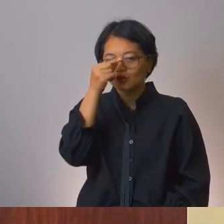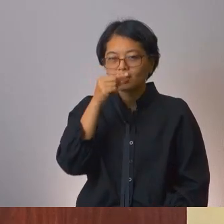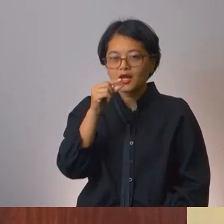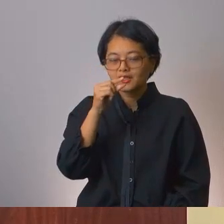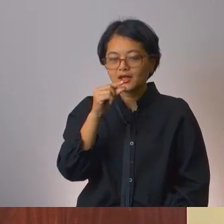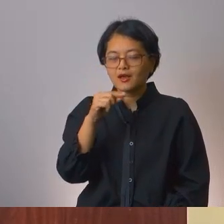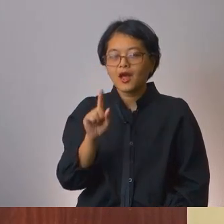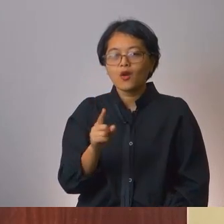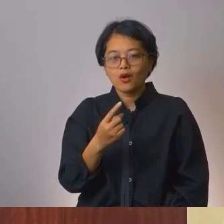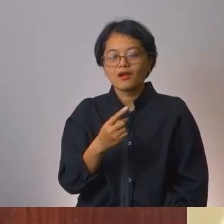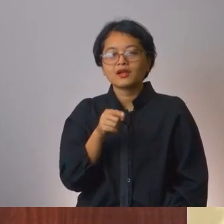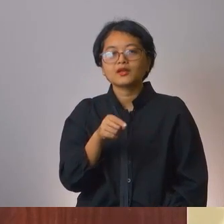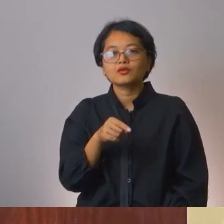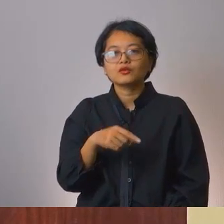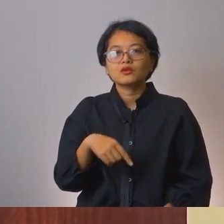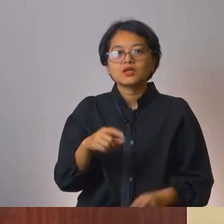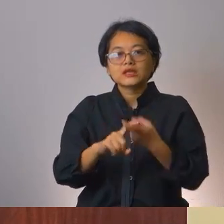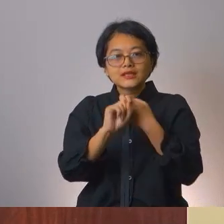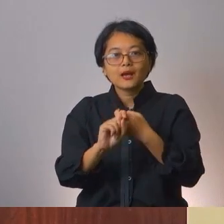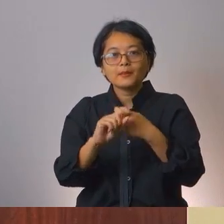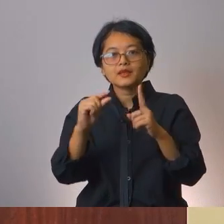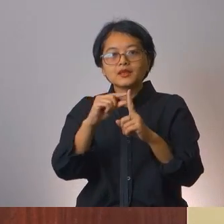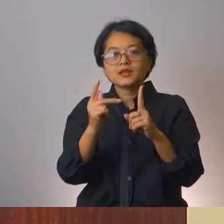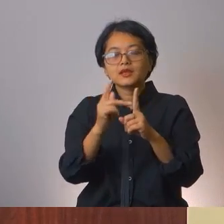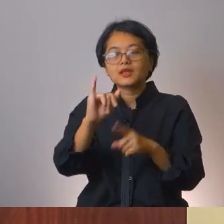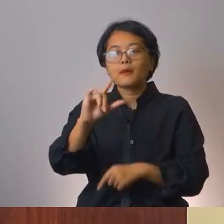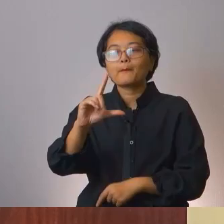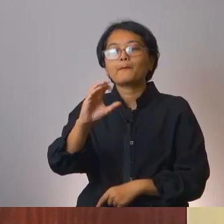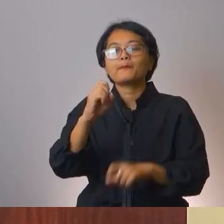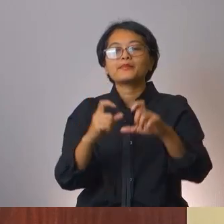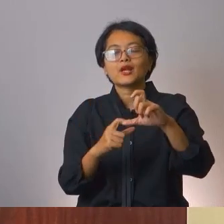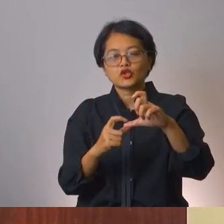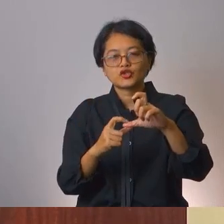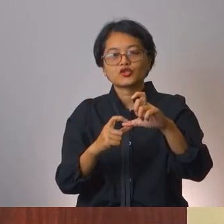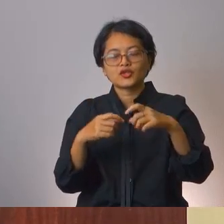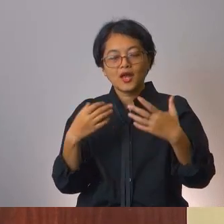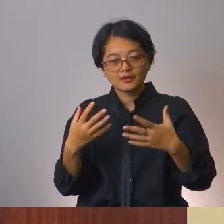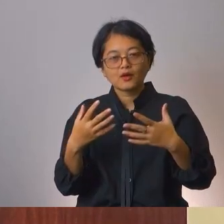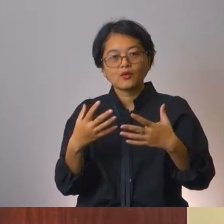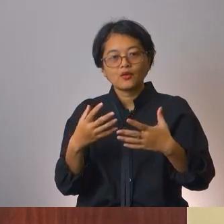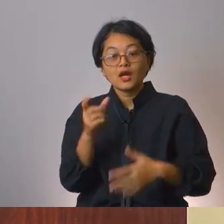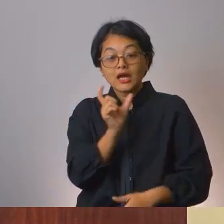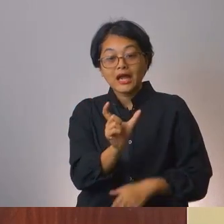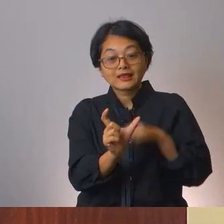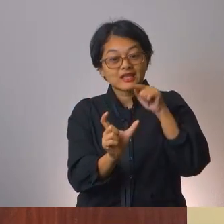sahabat. Dari kata philos atau dari kata dasar philos ini sendiri juga